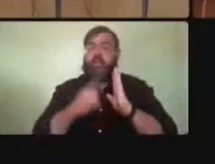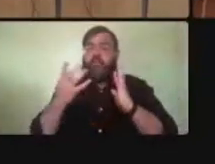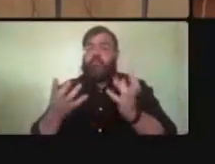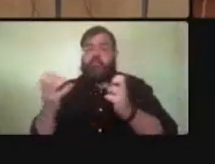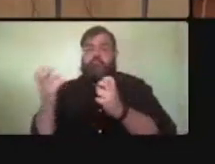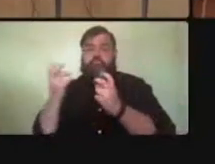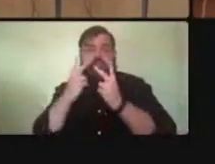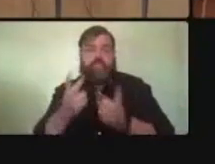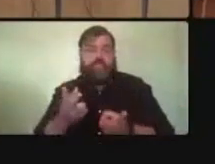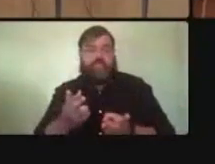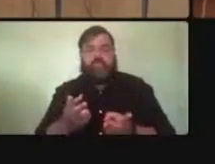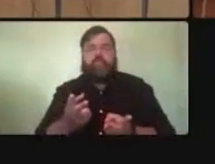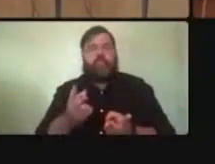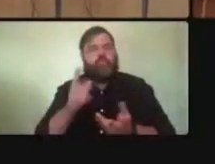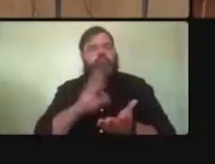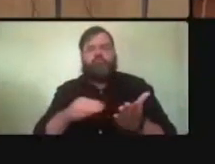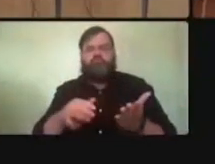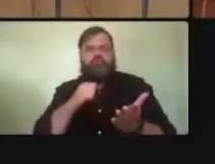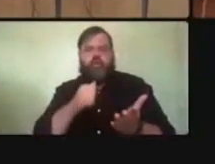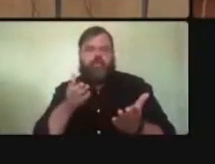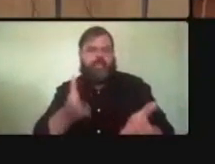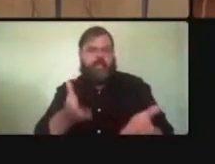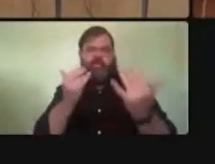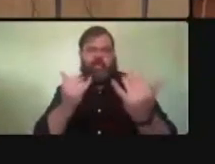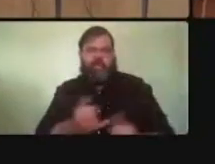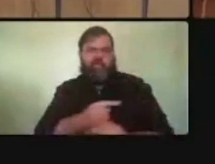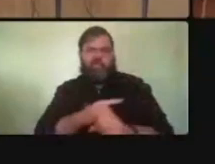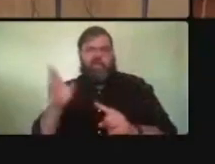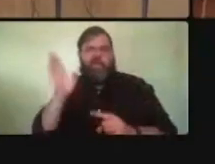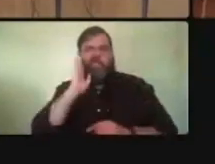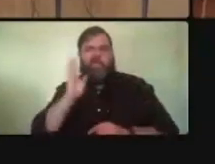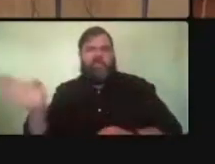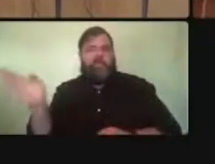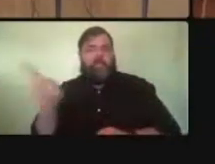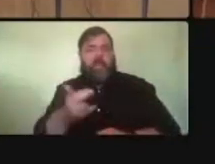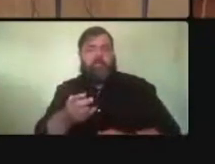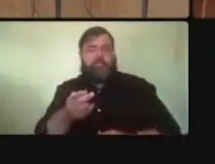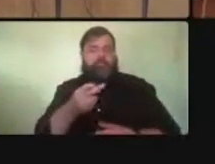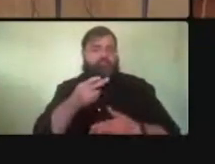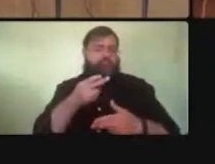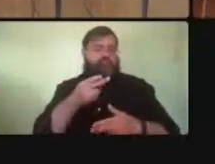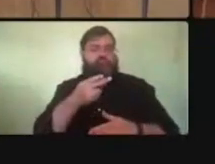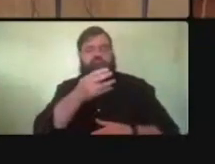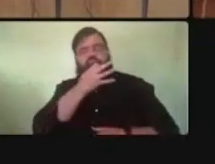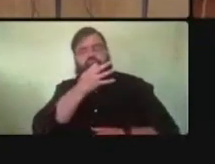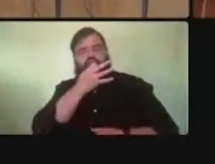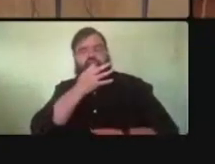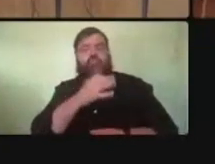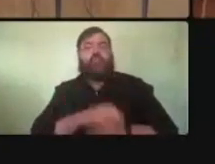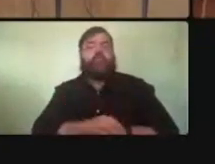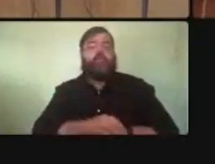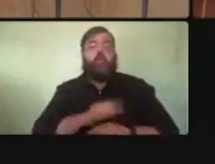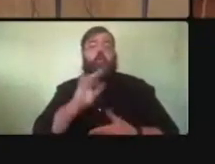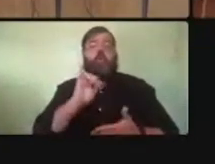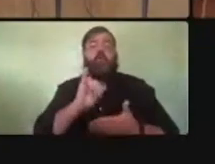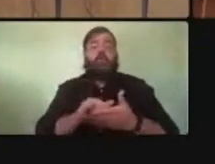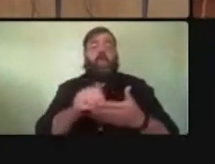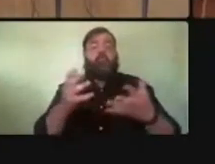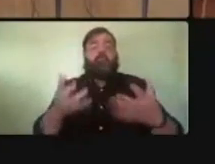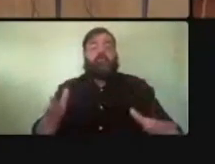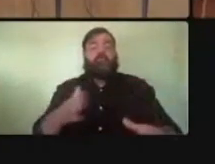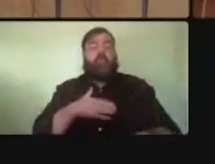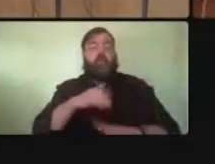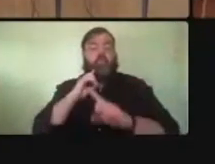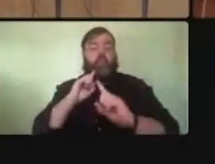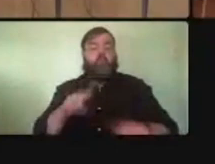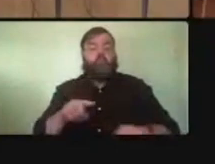ningependa kuwapa nafasi iwapo wanabodi wanaweza kutembelea maeneo haya ili waweze kukutana na